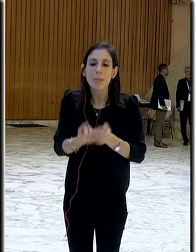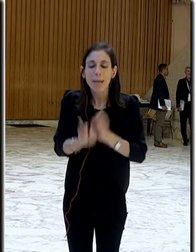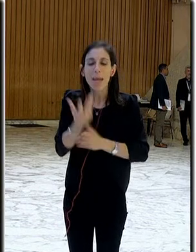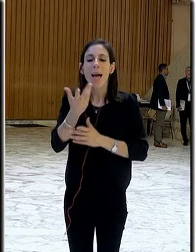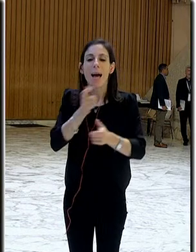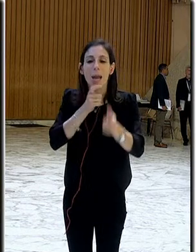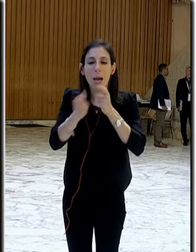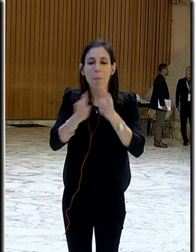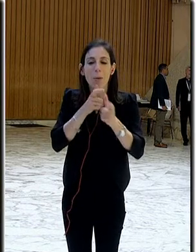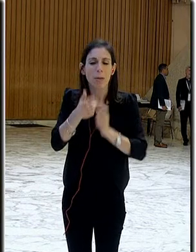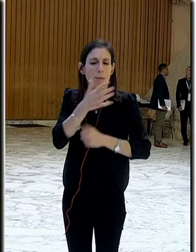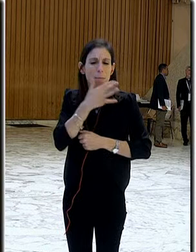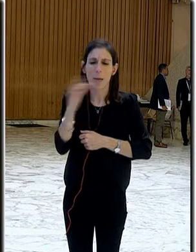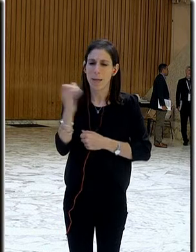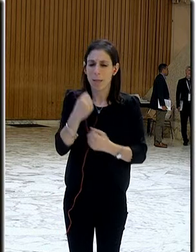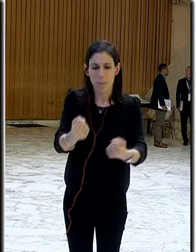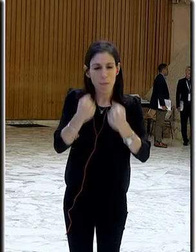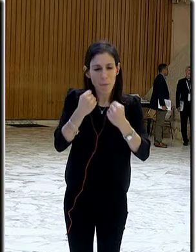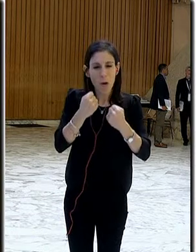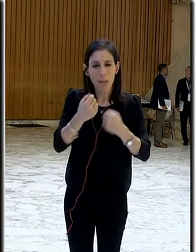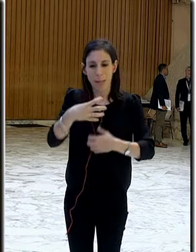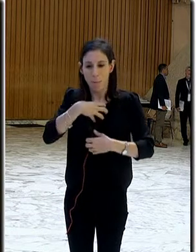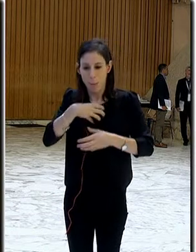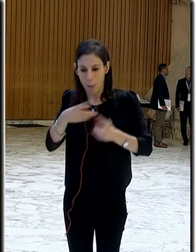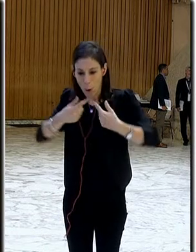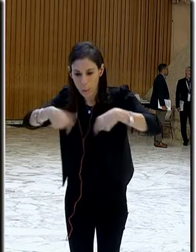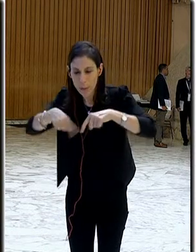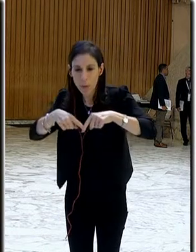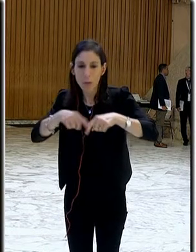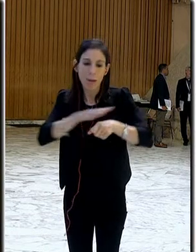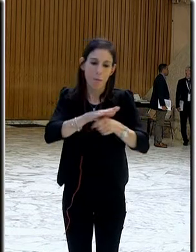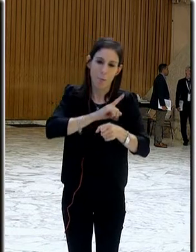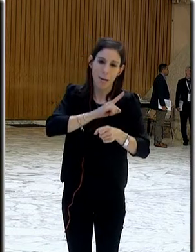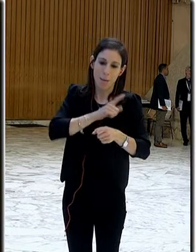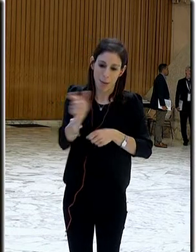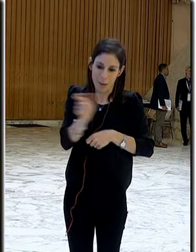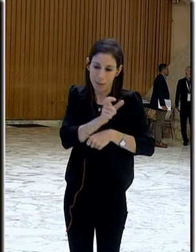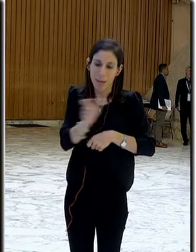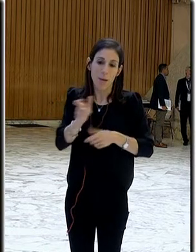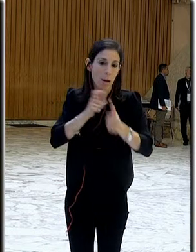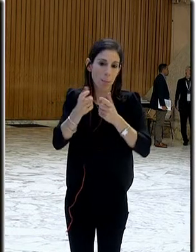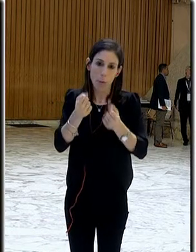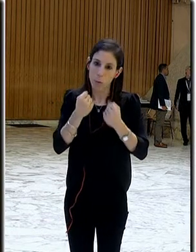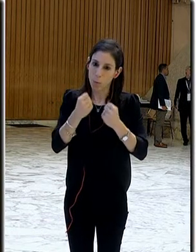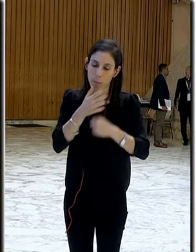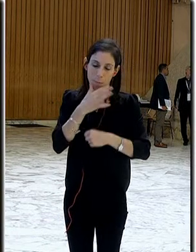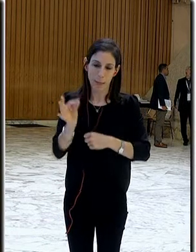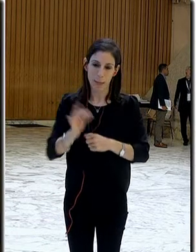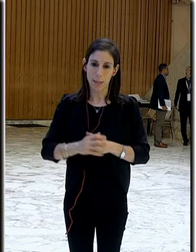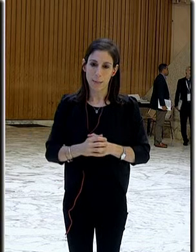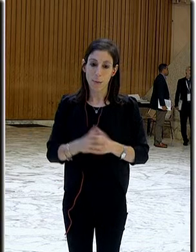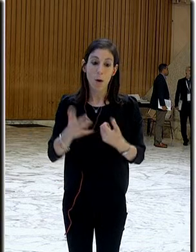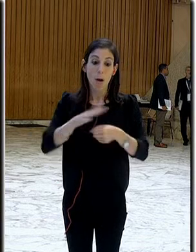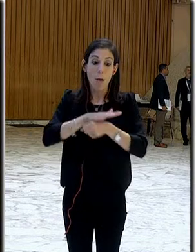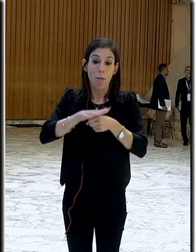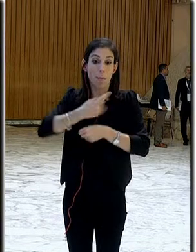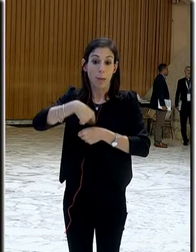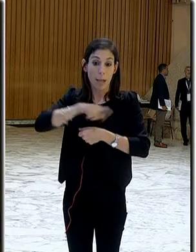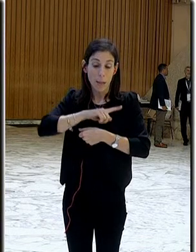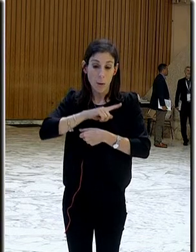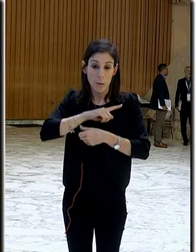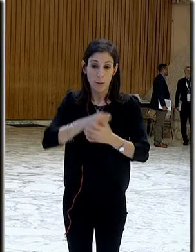de la commission et ma famille. Ainsi donc, notre famille pouvait-elle